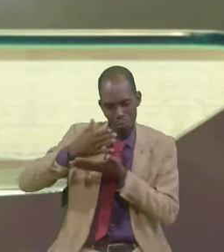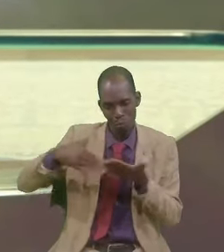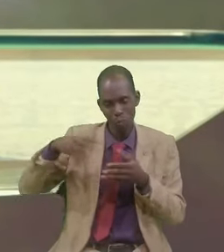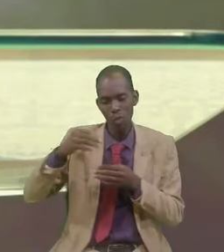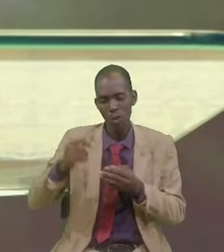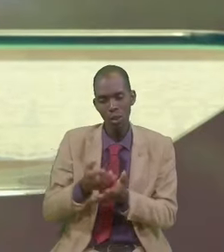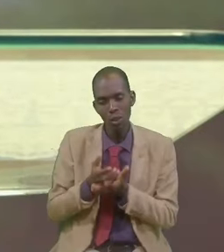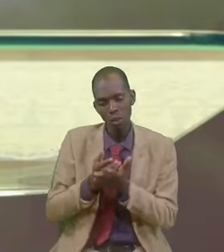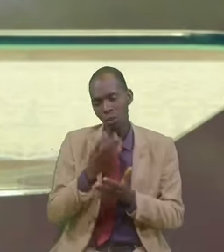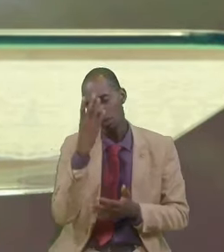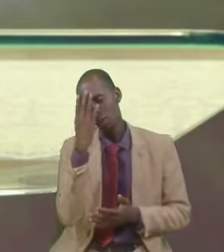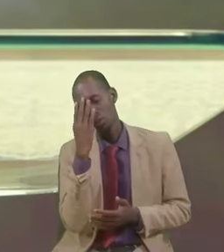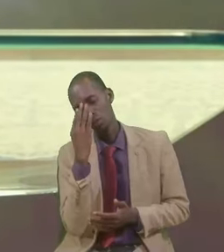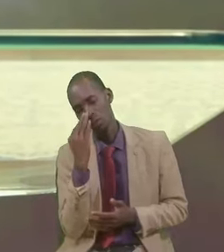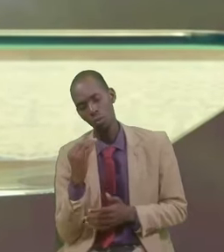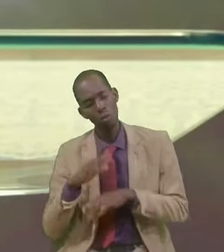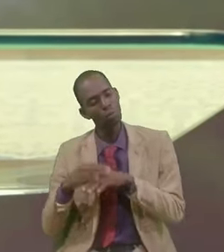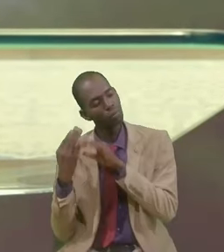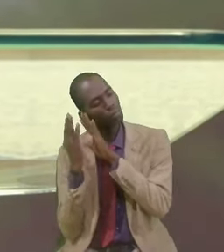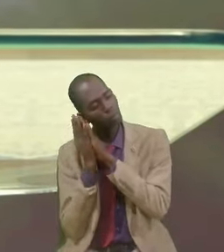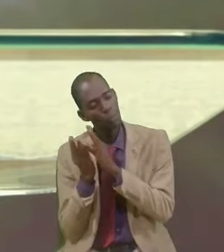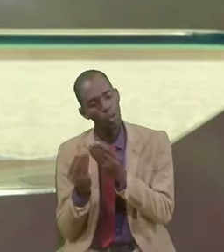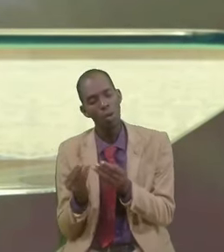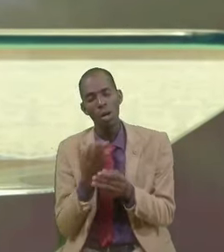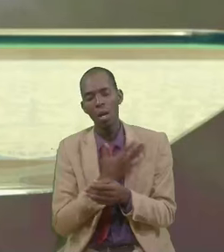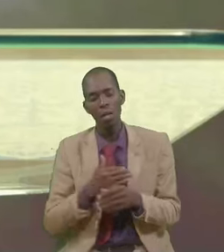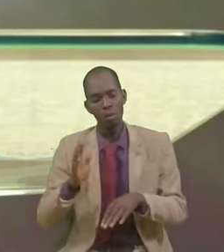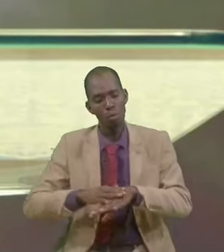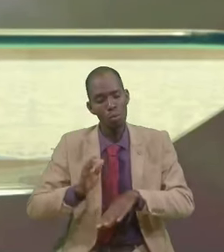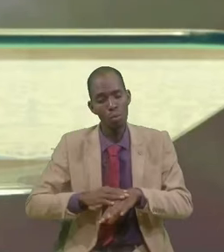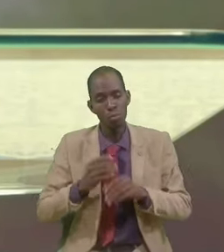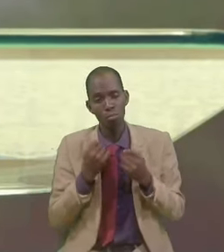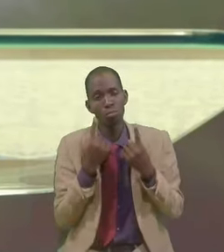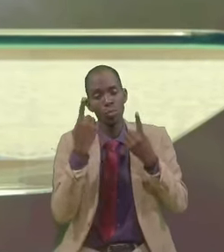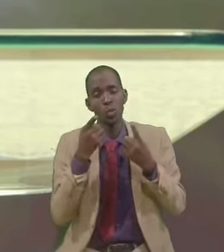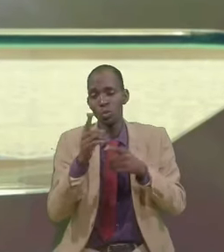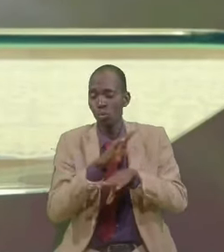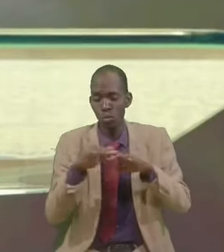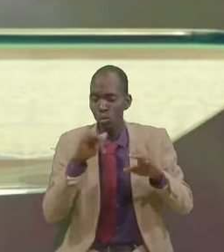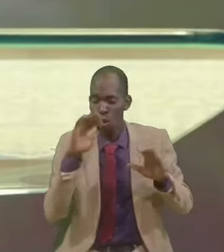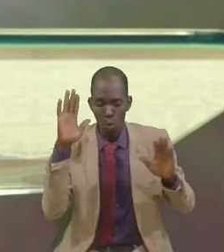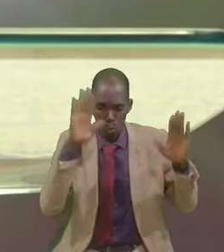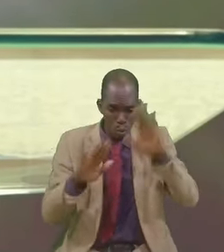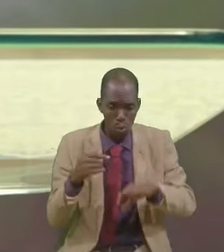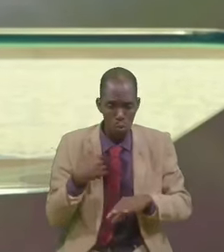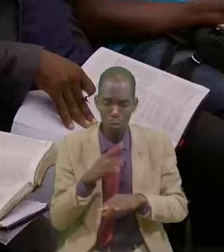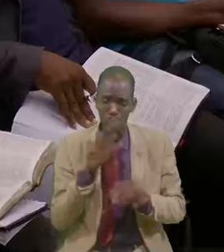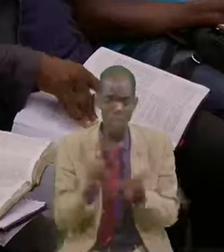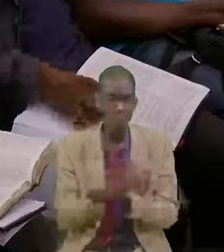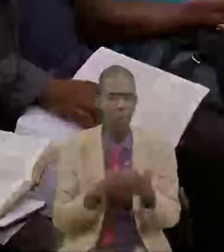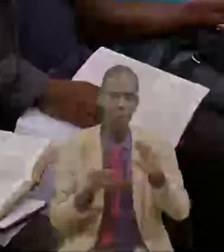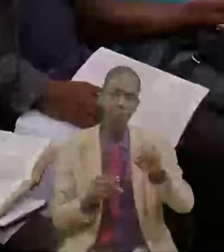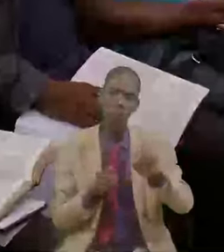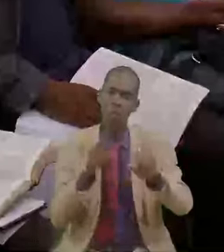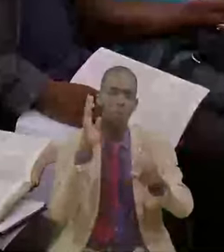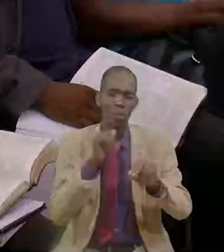Ils le réveillèrent et lui dit, « Maître, ne t'inquiètes-tu pas de ce que nous périssons ?» Non, vous